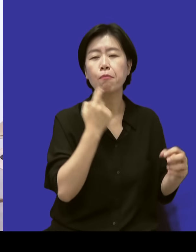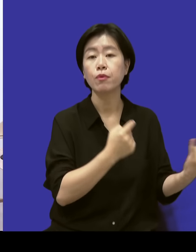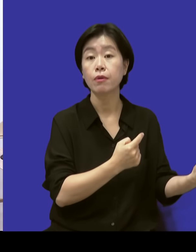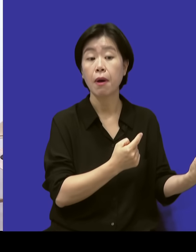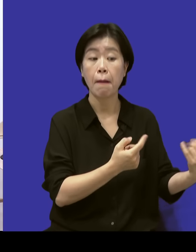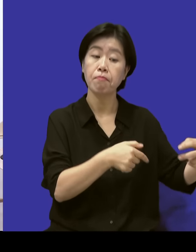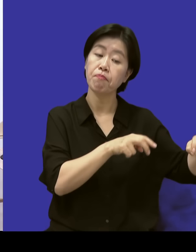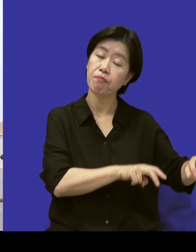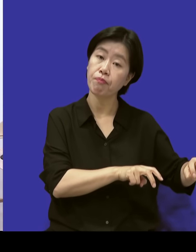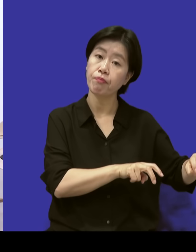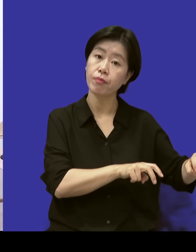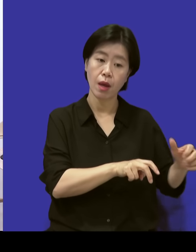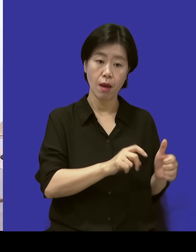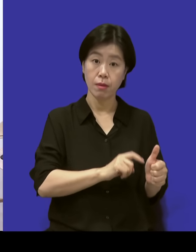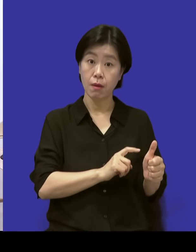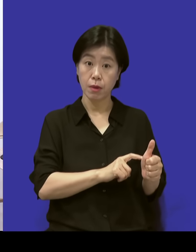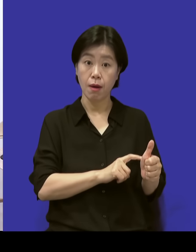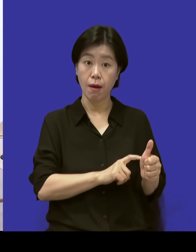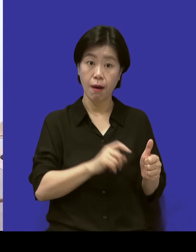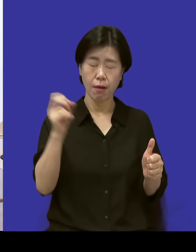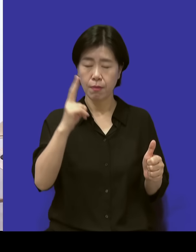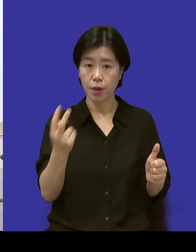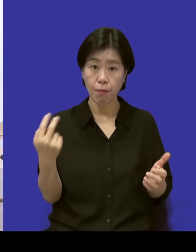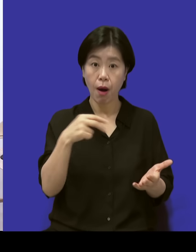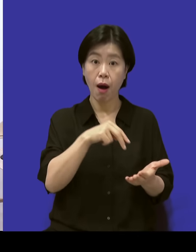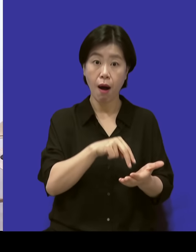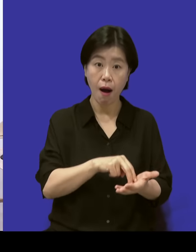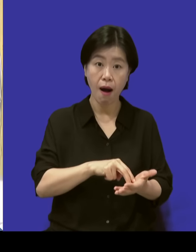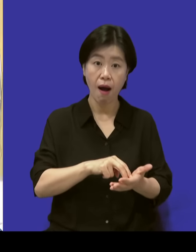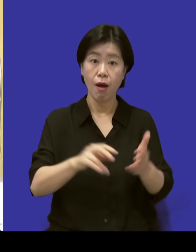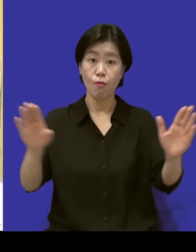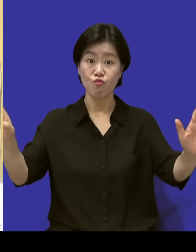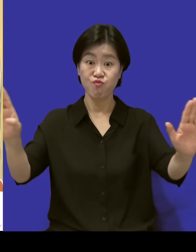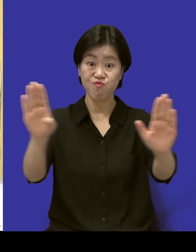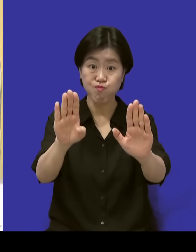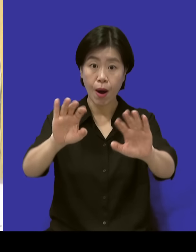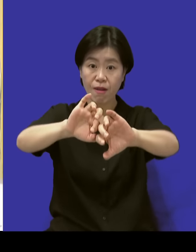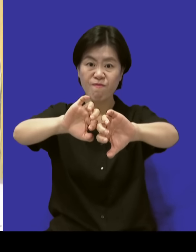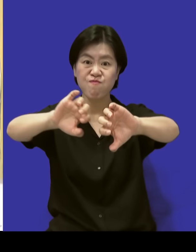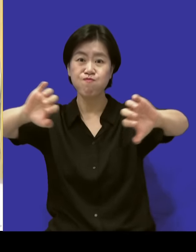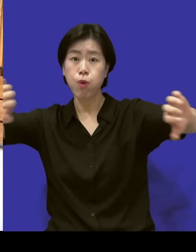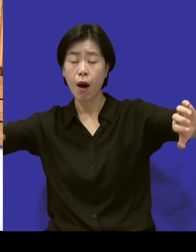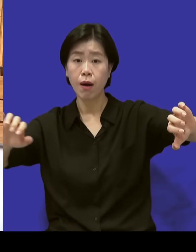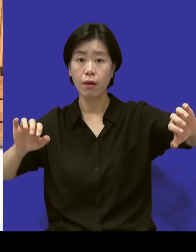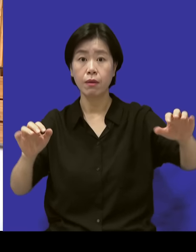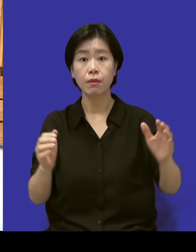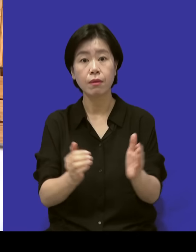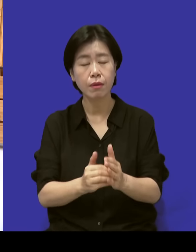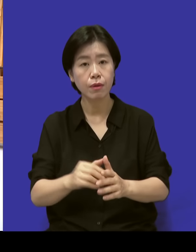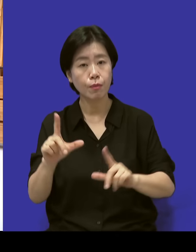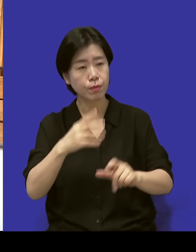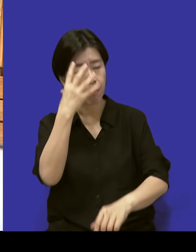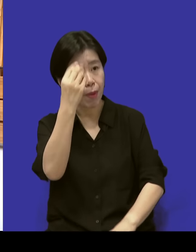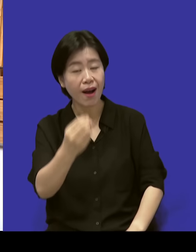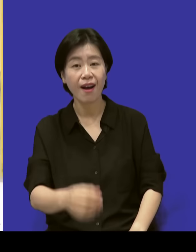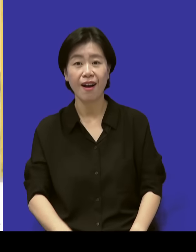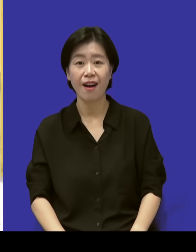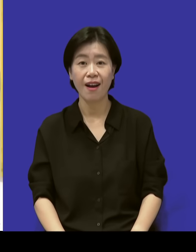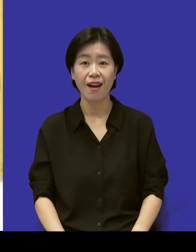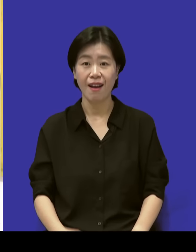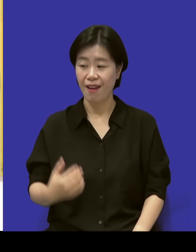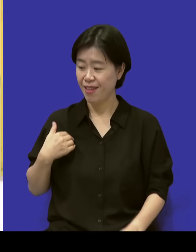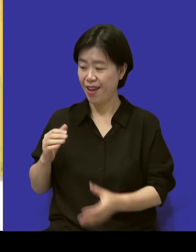갑자기 일어나셔가지고 예. 이 지하철 문 닫히는 걸 손을 딱 잡고 이렇게 쫙 여시는 거예요. 오, 멋있다, 멋있지. 저희 같이